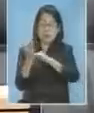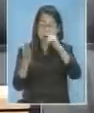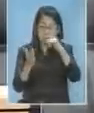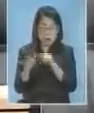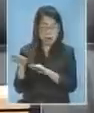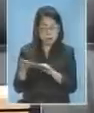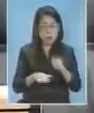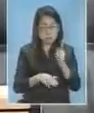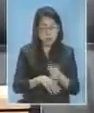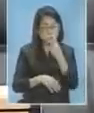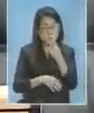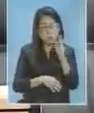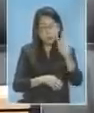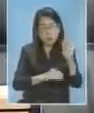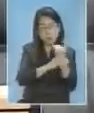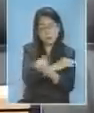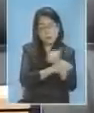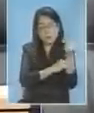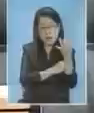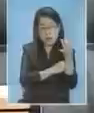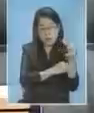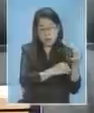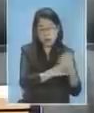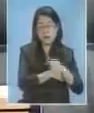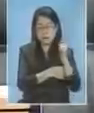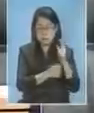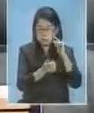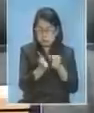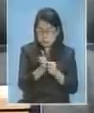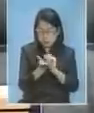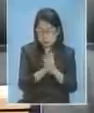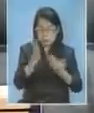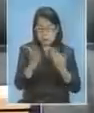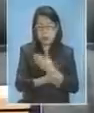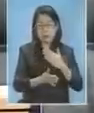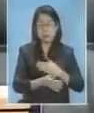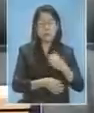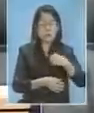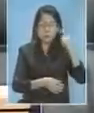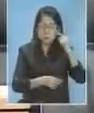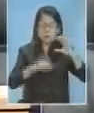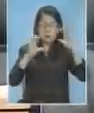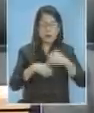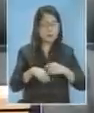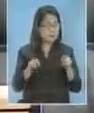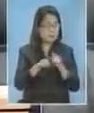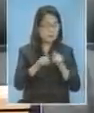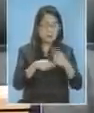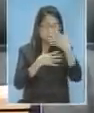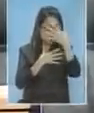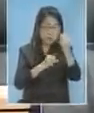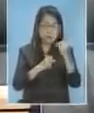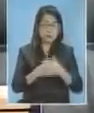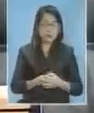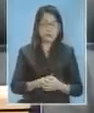ายที่เข้ามาและแน่นอนที่สุดผมต้องเรียนท่านประธานว่ารัฐบาลไม่ได้อีดังขังขอบเลยครับต่อความท้าทาย